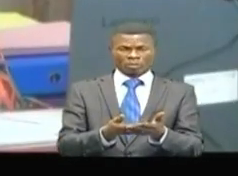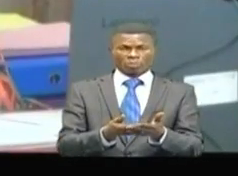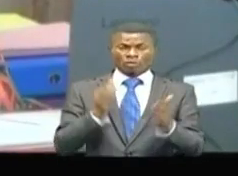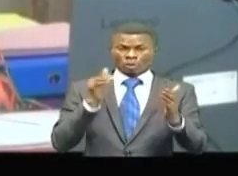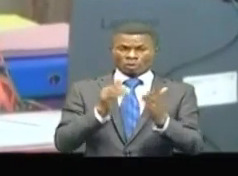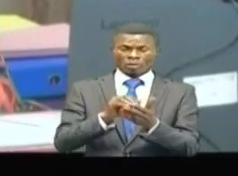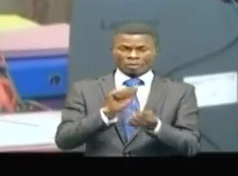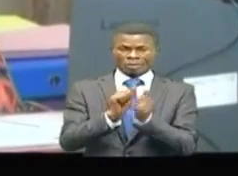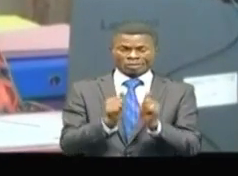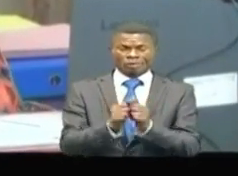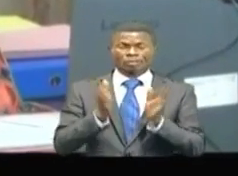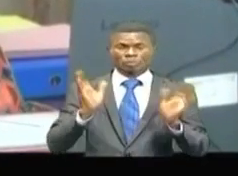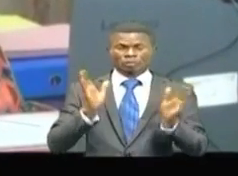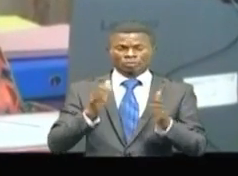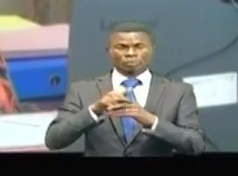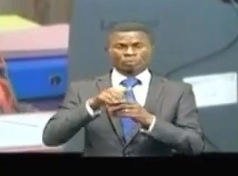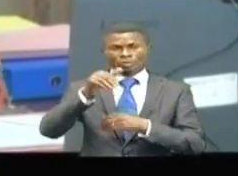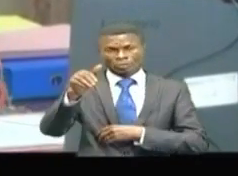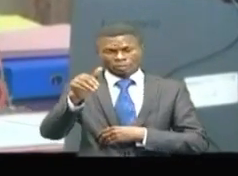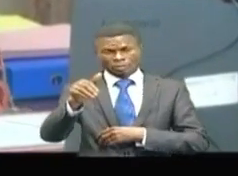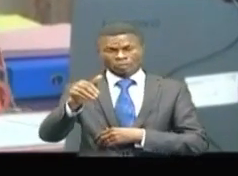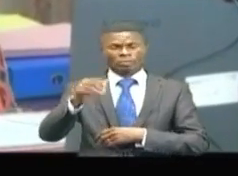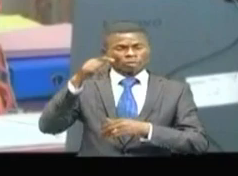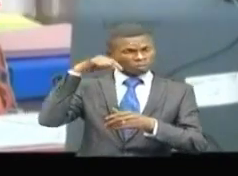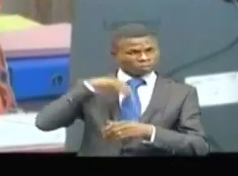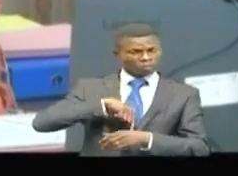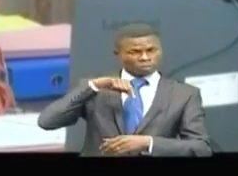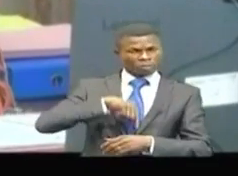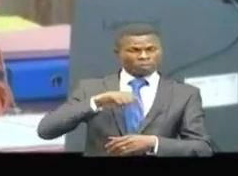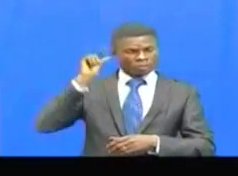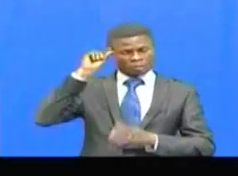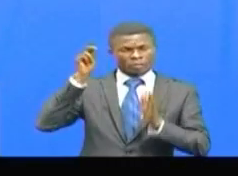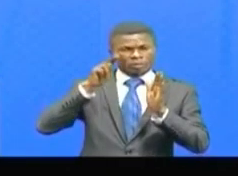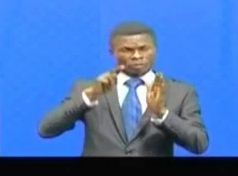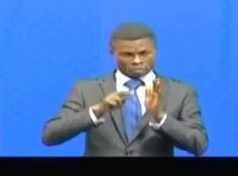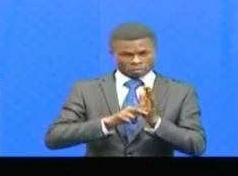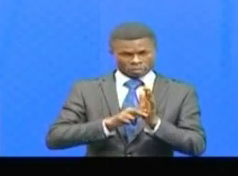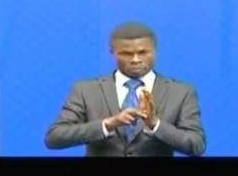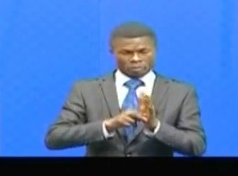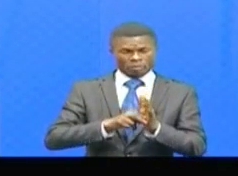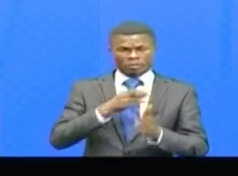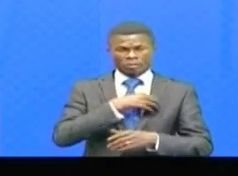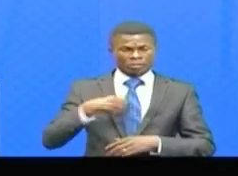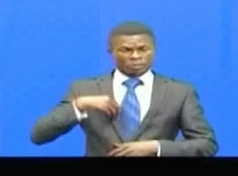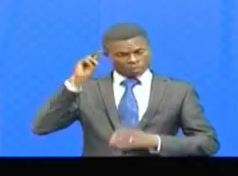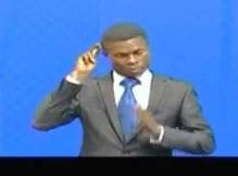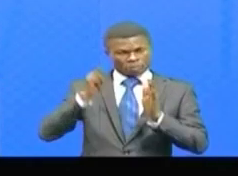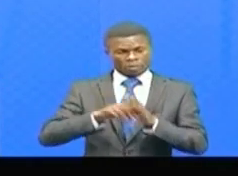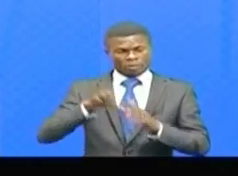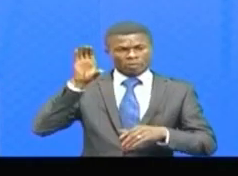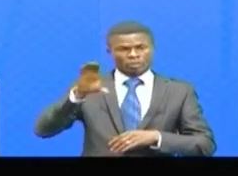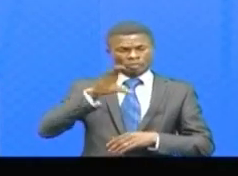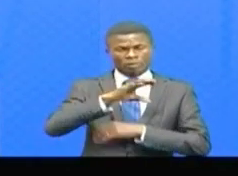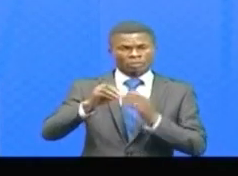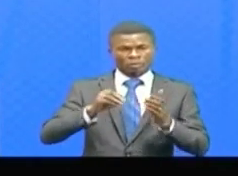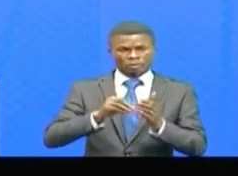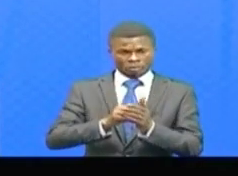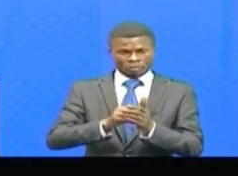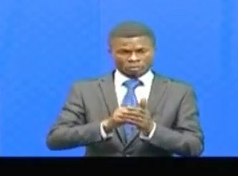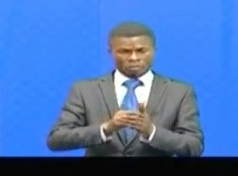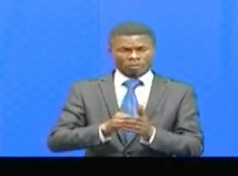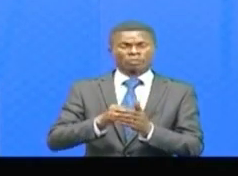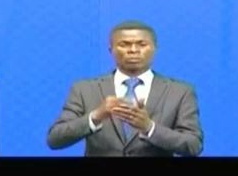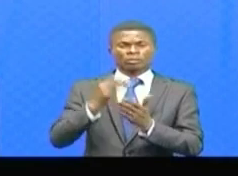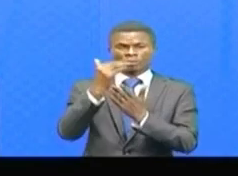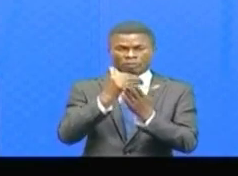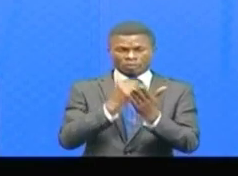aux facteurs de risque externes et internes, la gouverneure de la Banque centrale a fait quelques